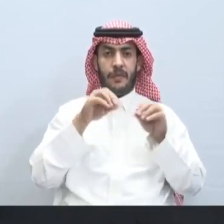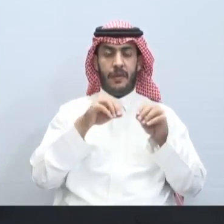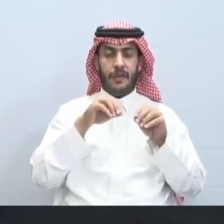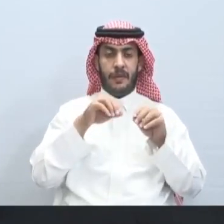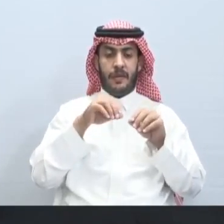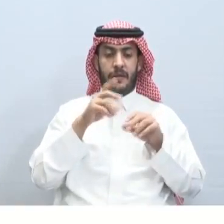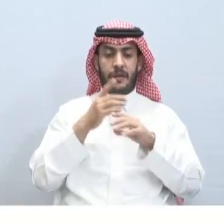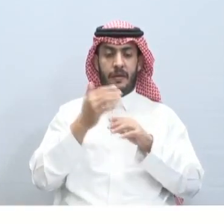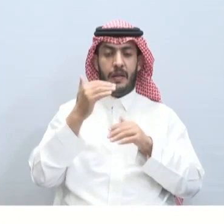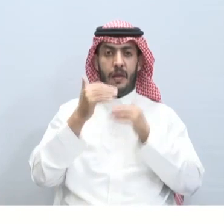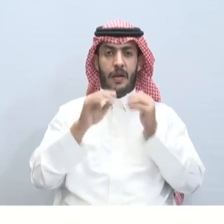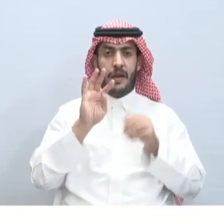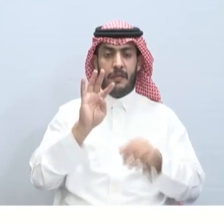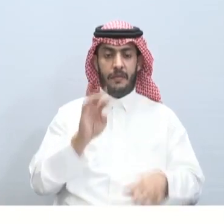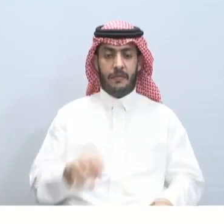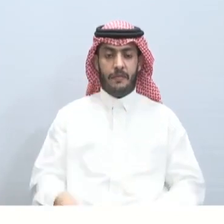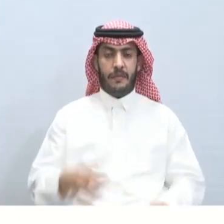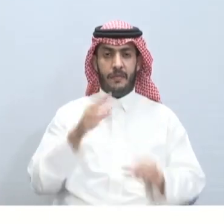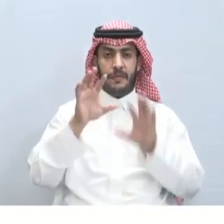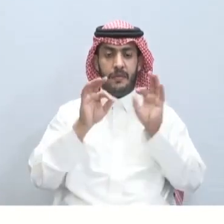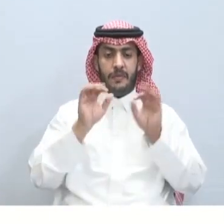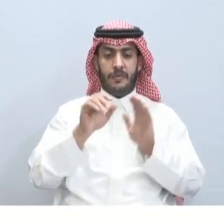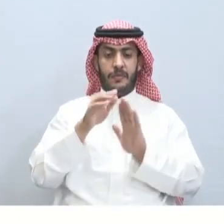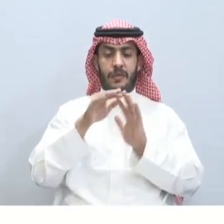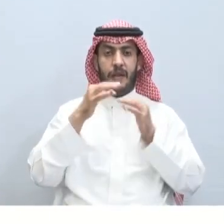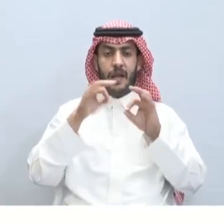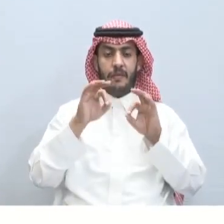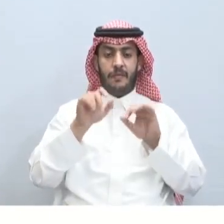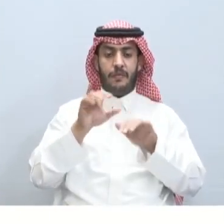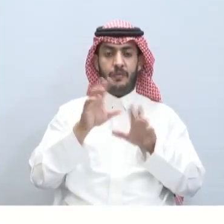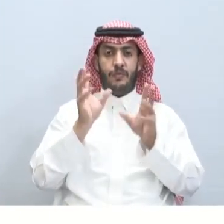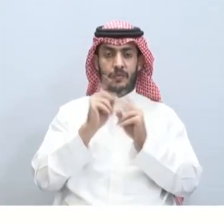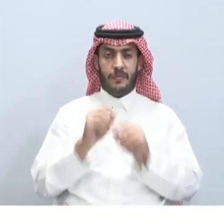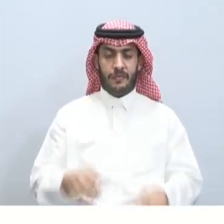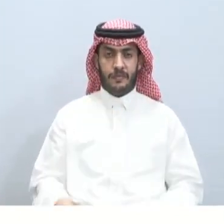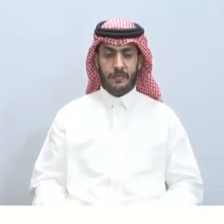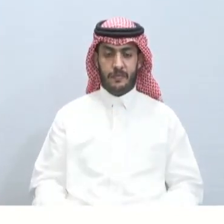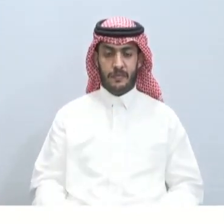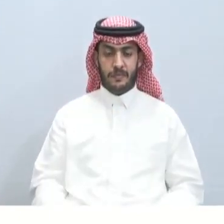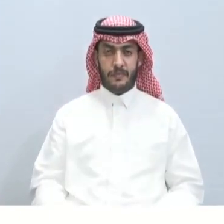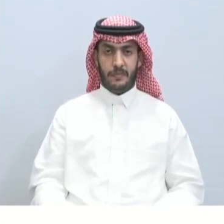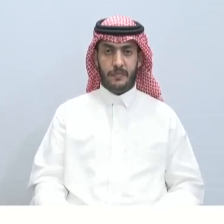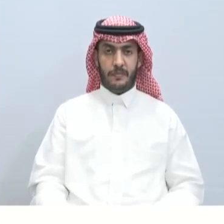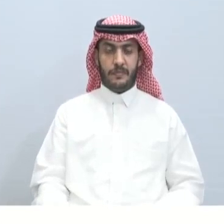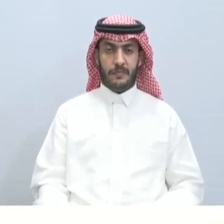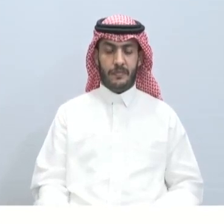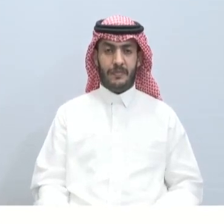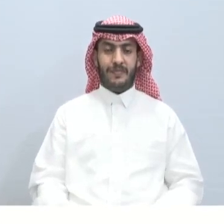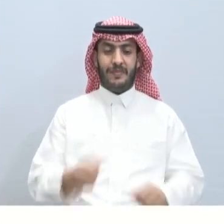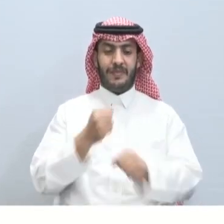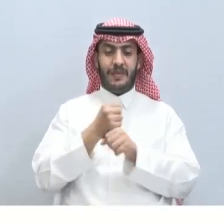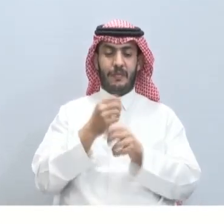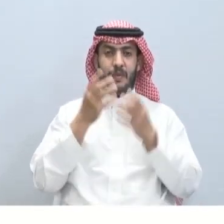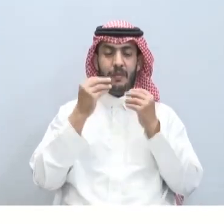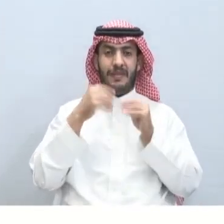المرحله او الخطوه الرابعه وهي ان احدد الشرائح الموجوده في السوق تستخدم